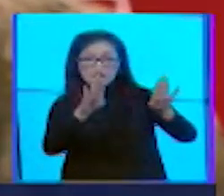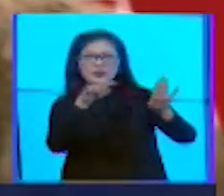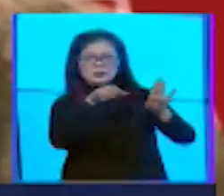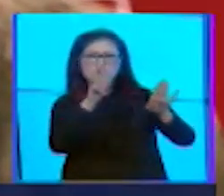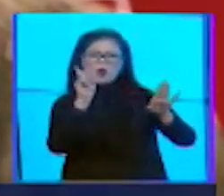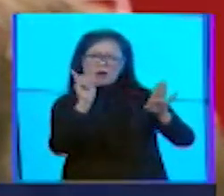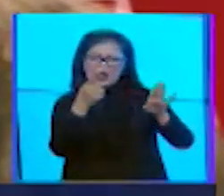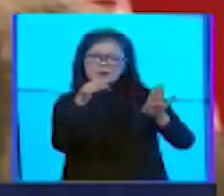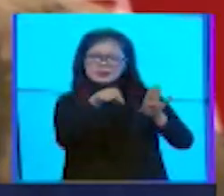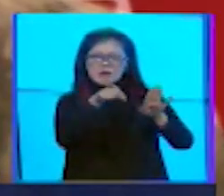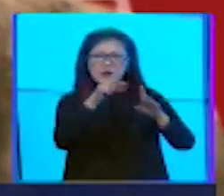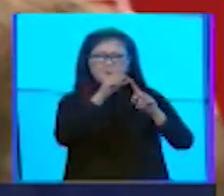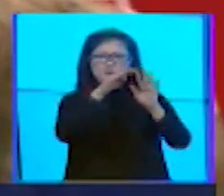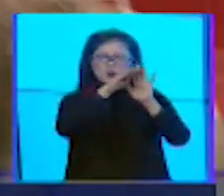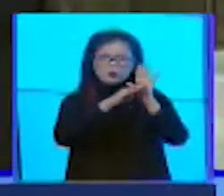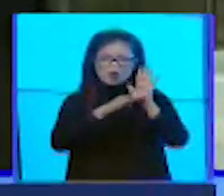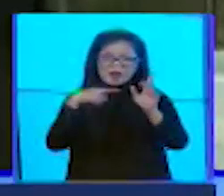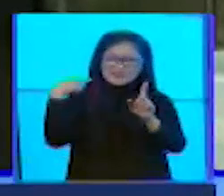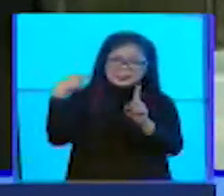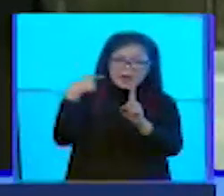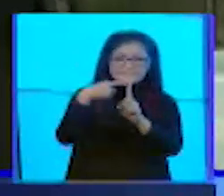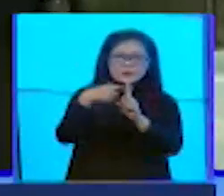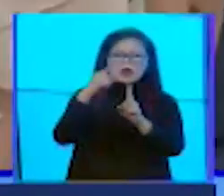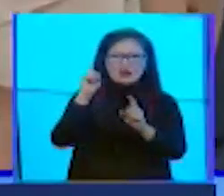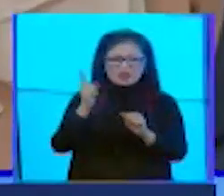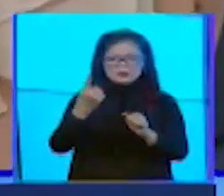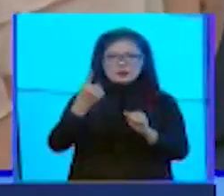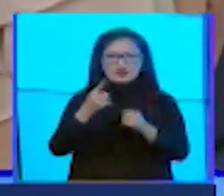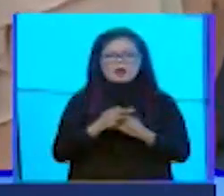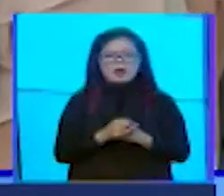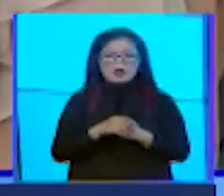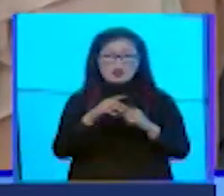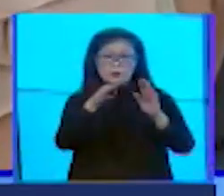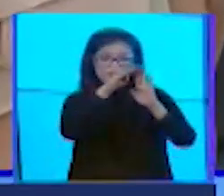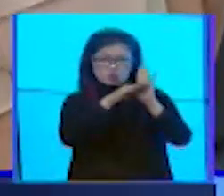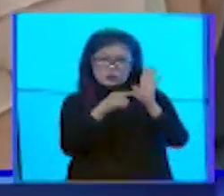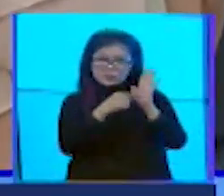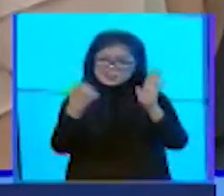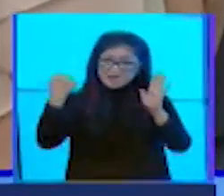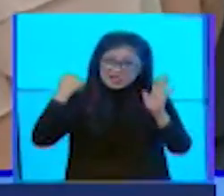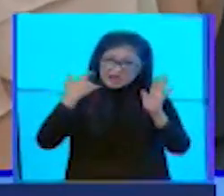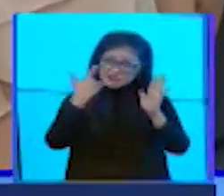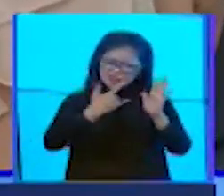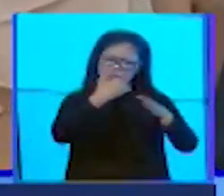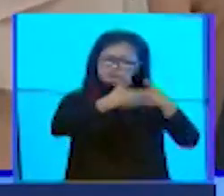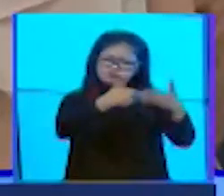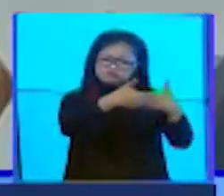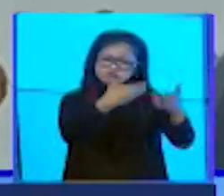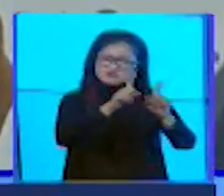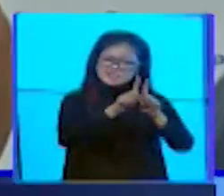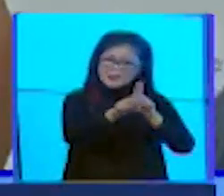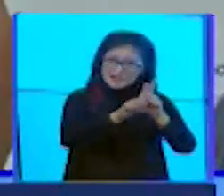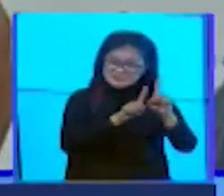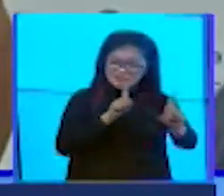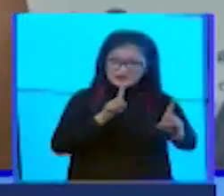satu protokol tambahan ya. Jadi selama ini kan memang ada protokol kesehatan yang sudah berlaku sejak awal pandemi, yaitu jaga jarak, pengecekan